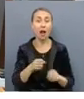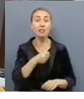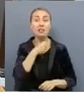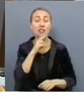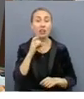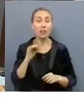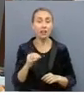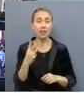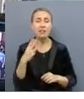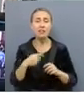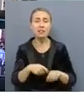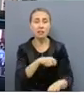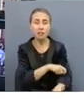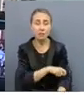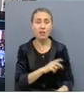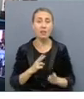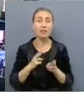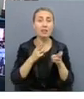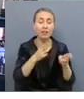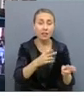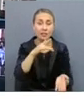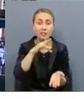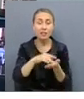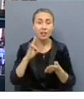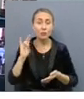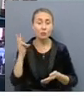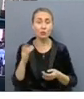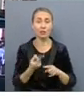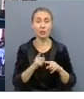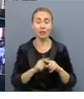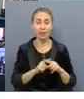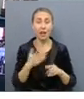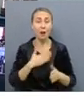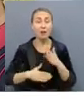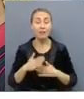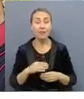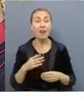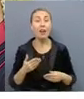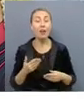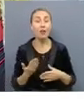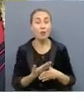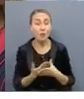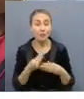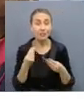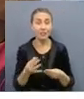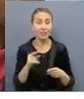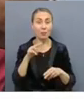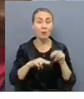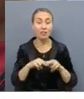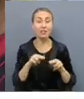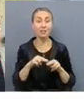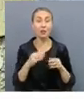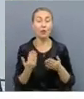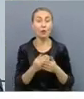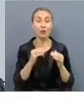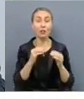30 километров ездить в столицу. Аким области порадовал учителей новостью. В следующем году здесь будет построена новая школа на 400